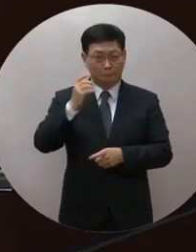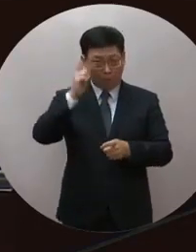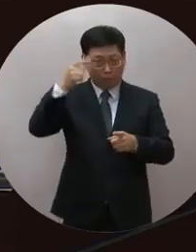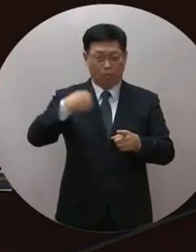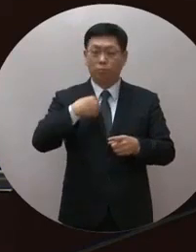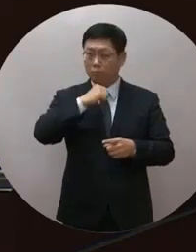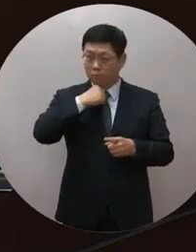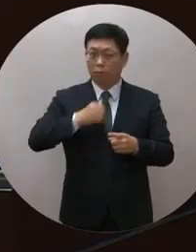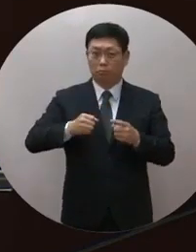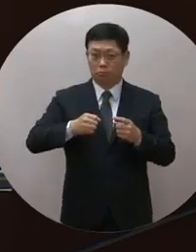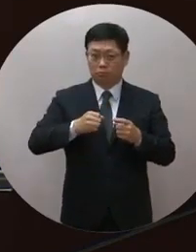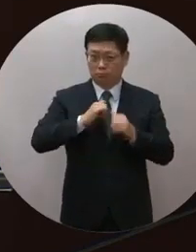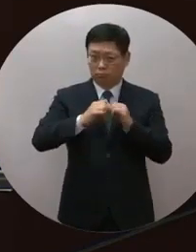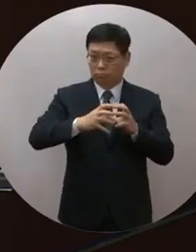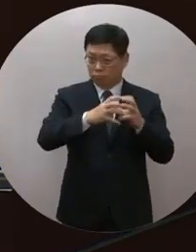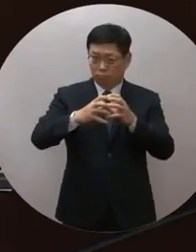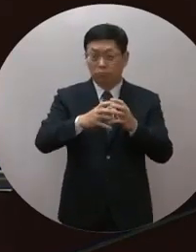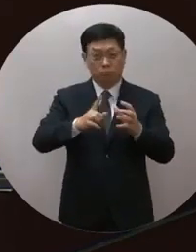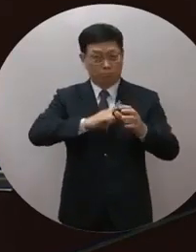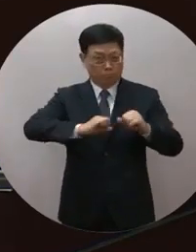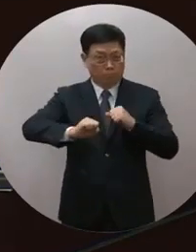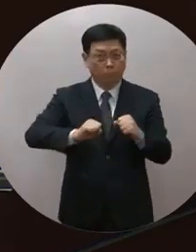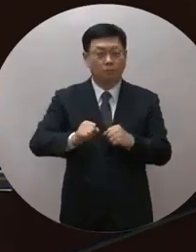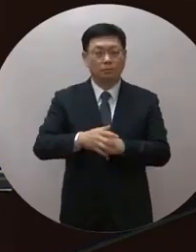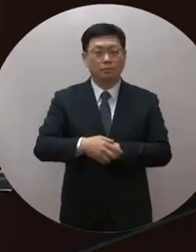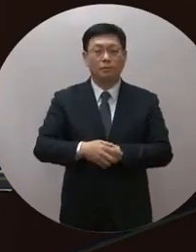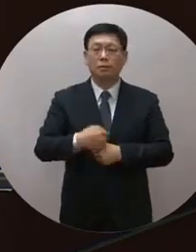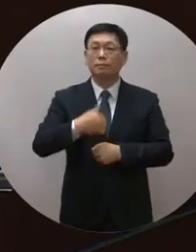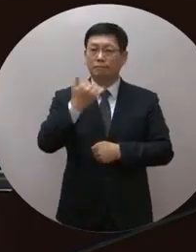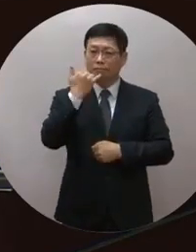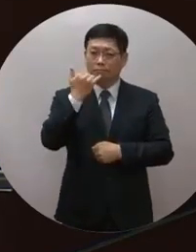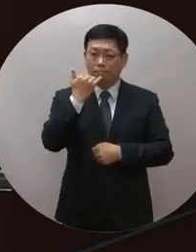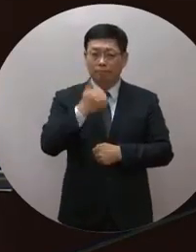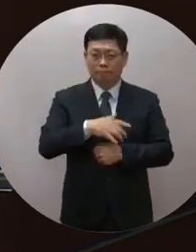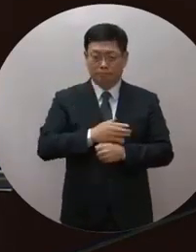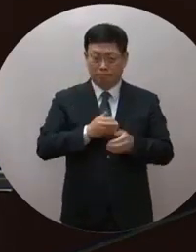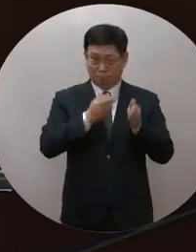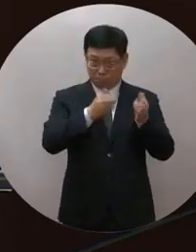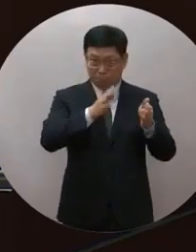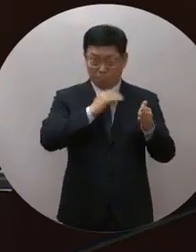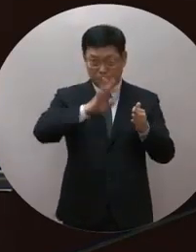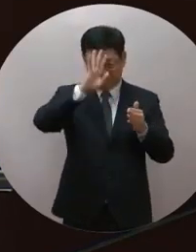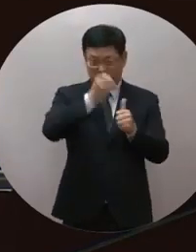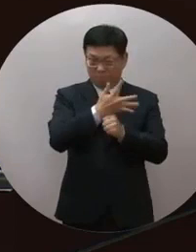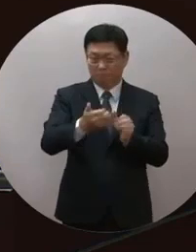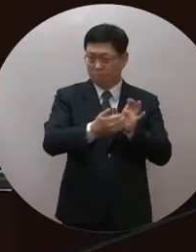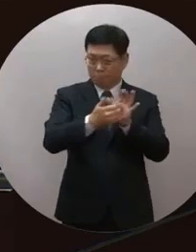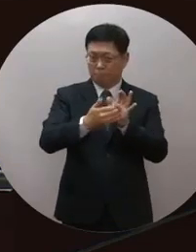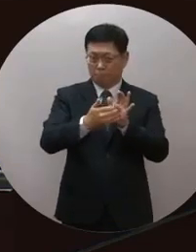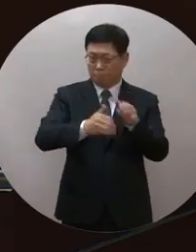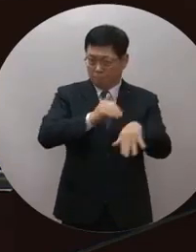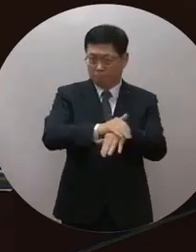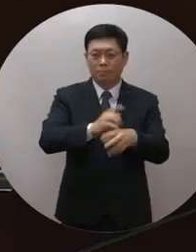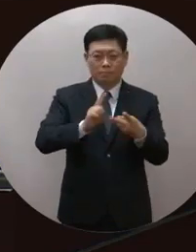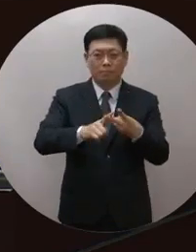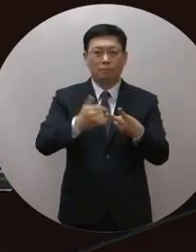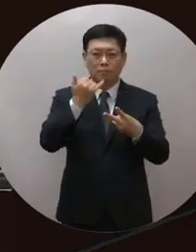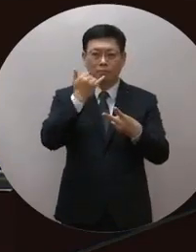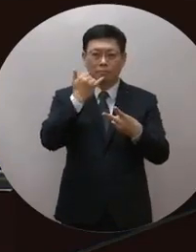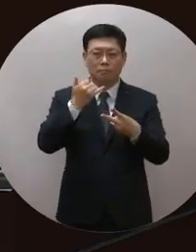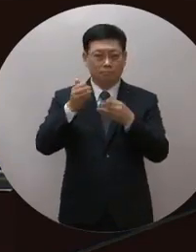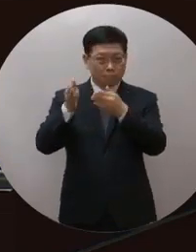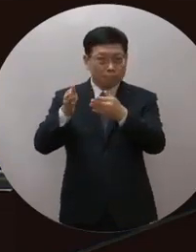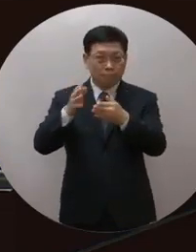湾团结一致、自立自强，我们不但能面对疫情，也能够面